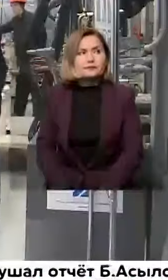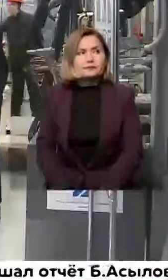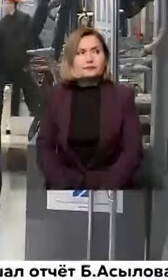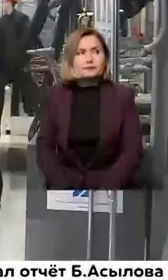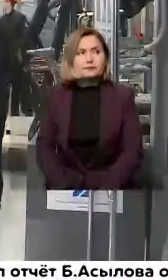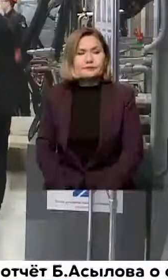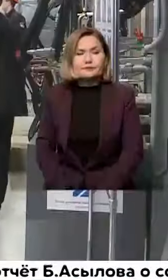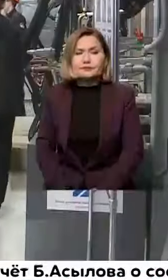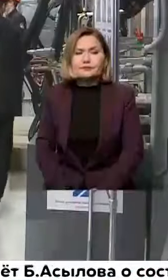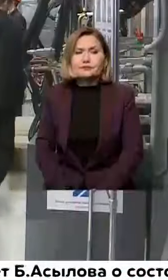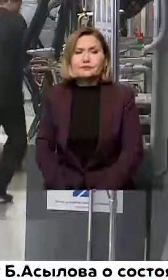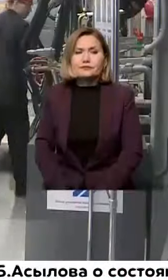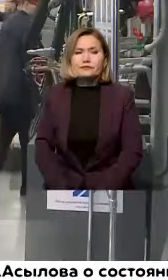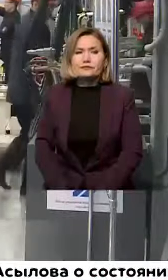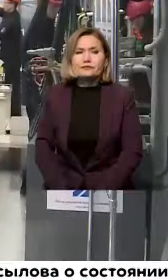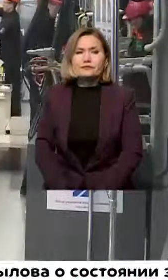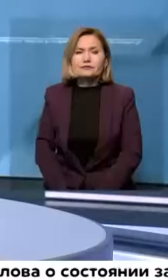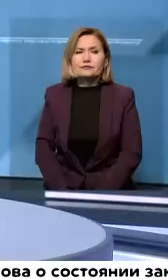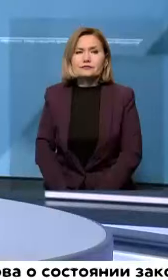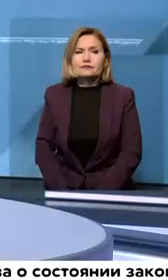Қостанай 24 кезет.